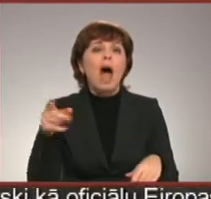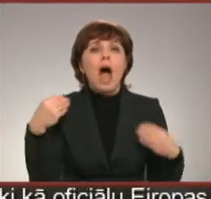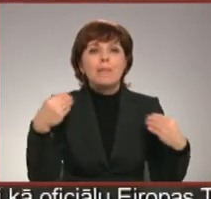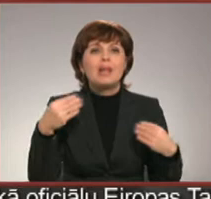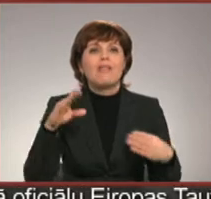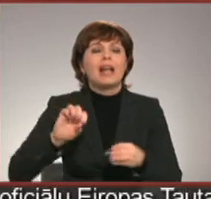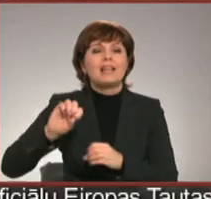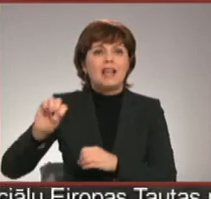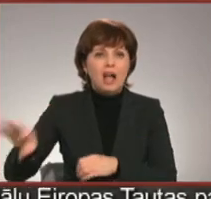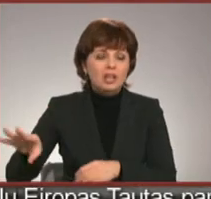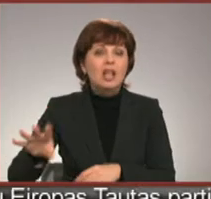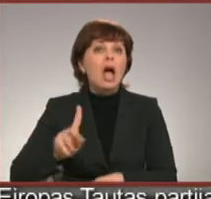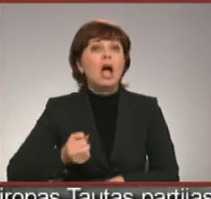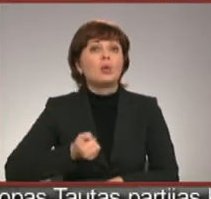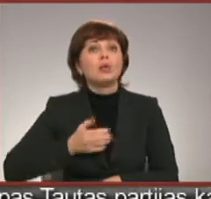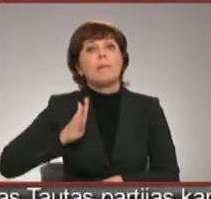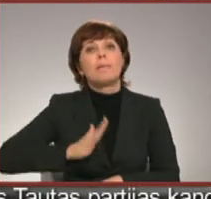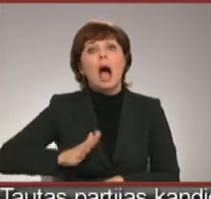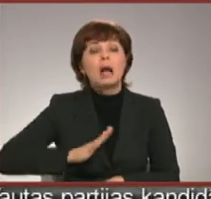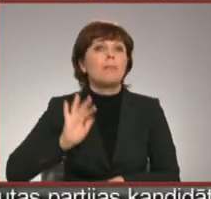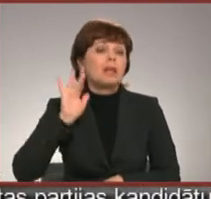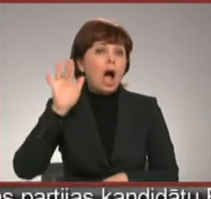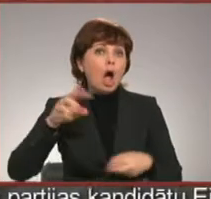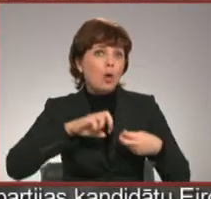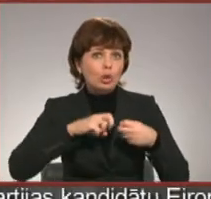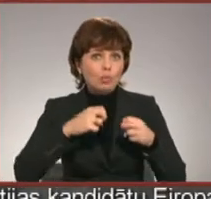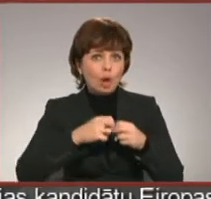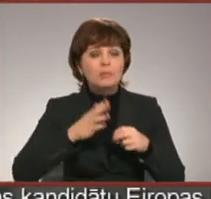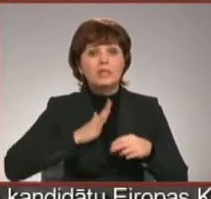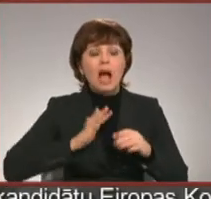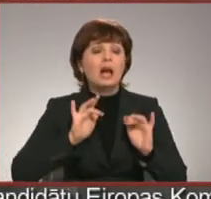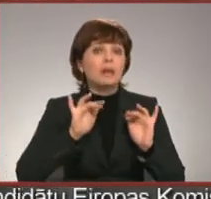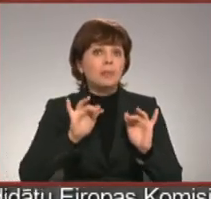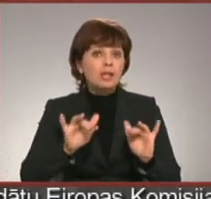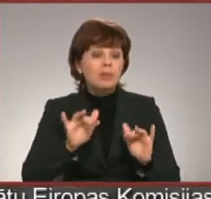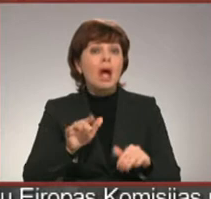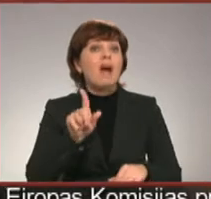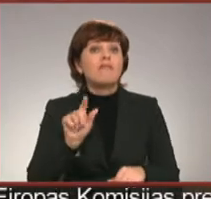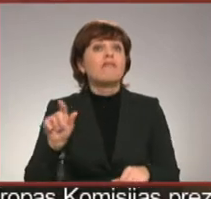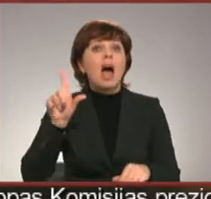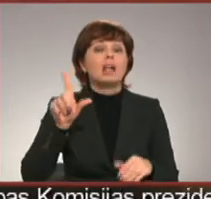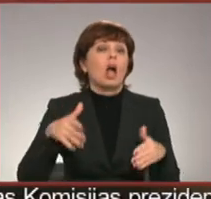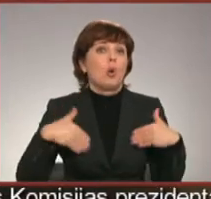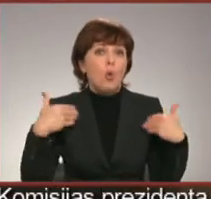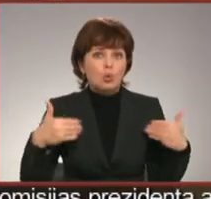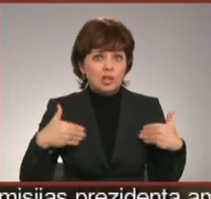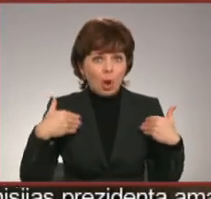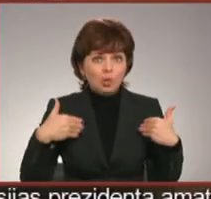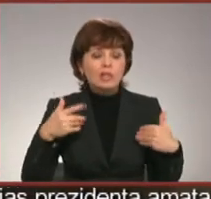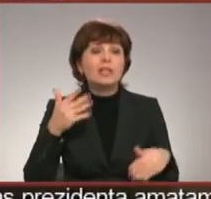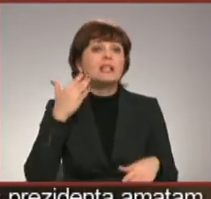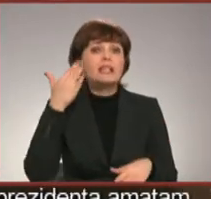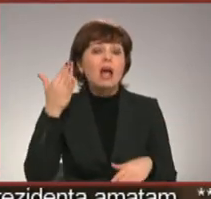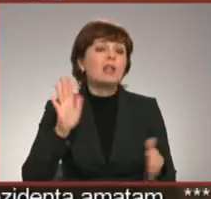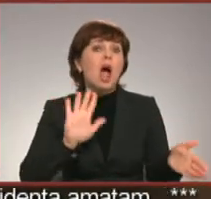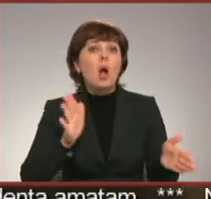Pagaidu grūtības ir paciešams, ja nākotnē šai problēmai ir sagaidāms risinājums. Kas visvairāk man uztrauc, tas, kad es ceru, ka tiks